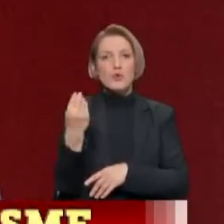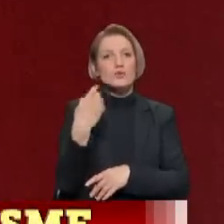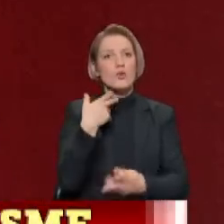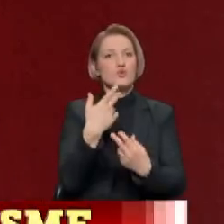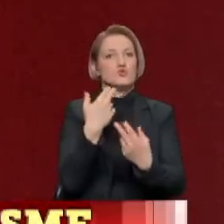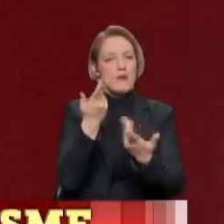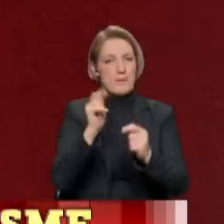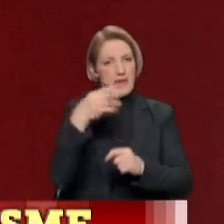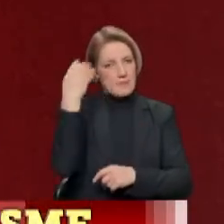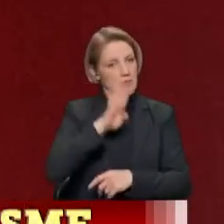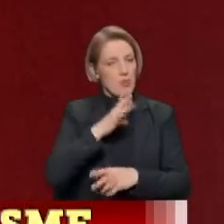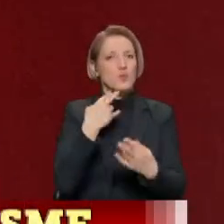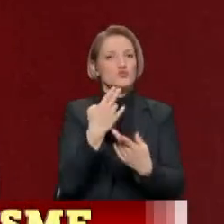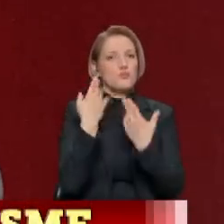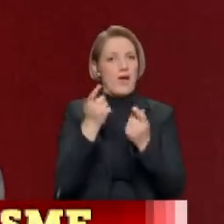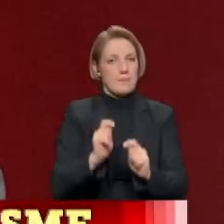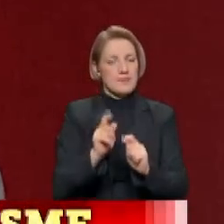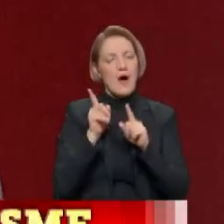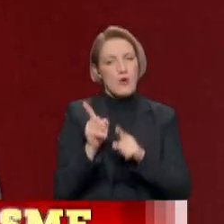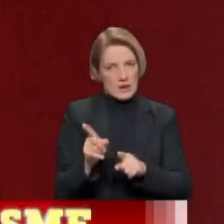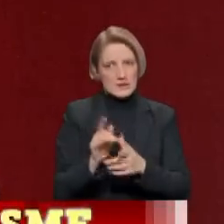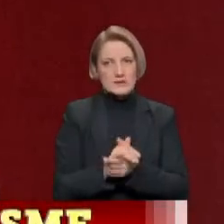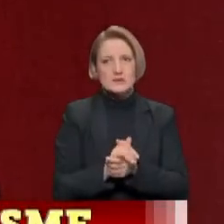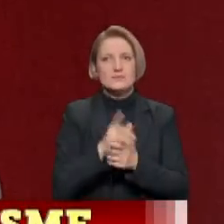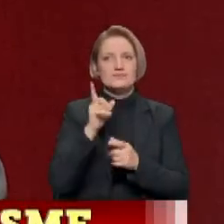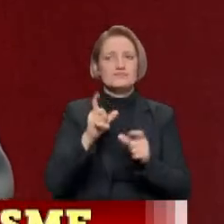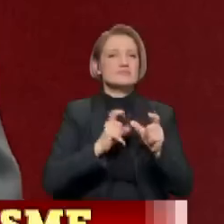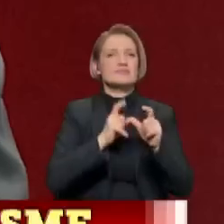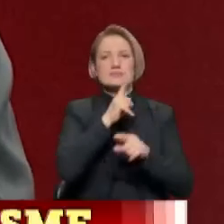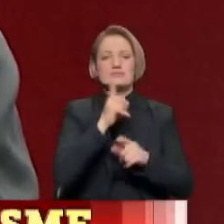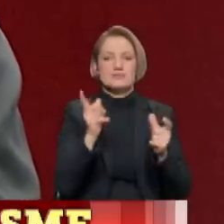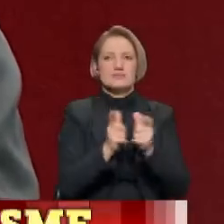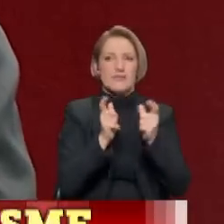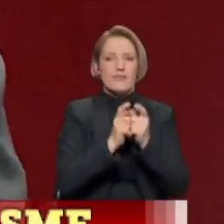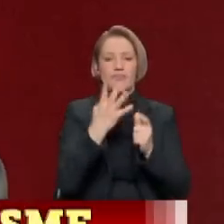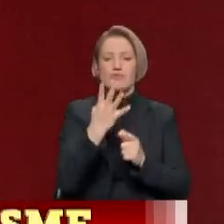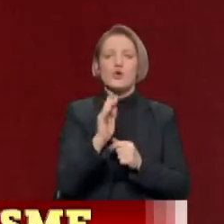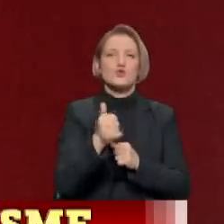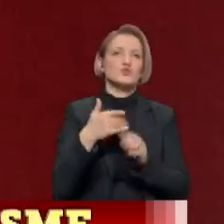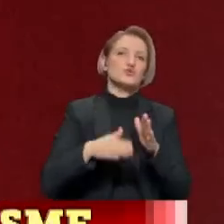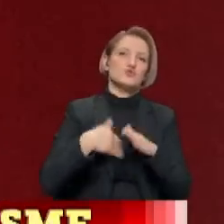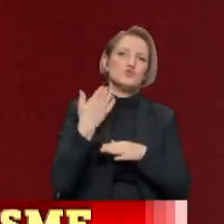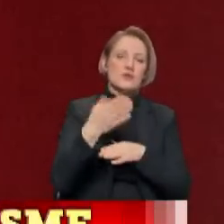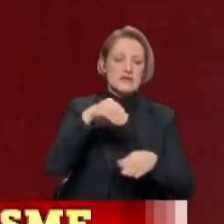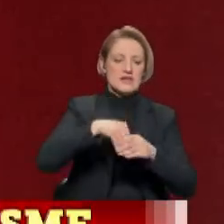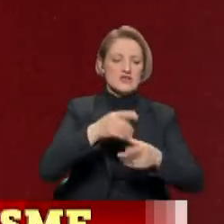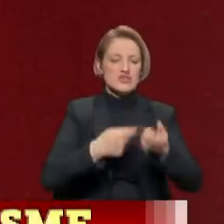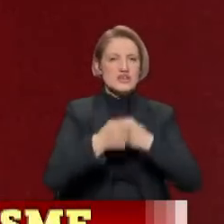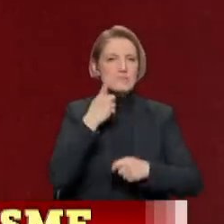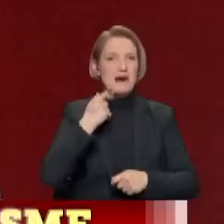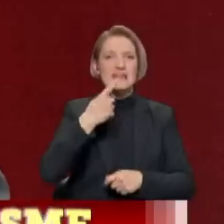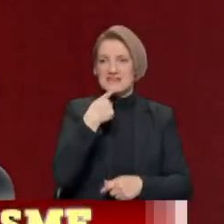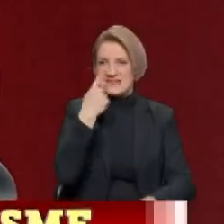güzel bir konuşma yaptı. Evet. O Strasbourg'daki toplantı üzerinden 4 gün sonra İçişleri Bakanı dedi